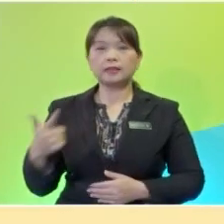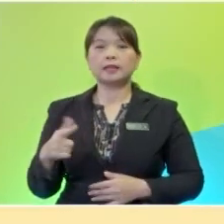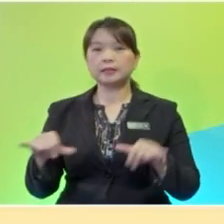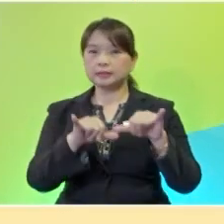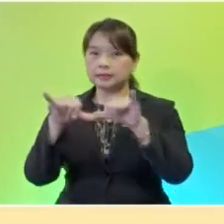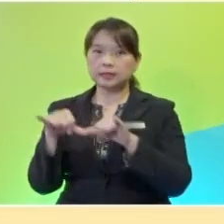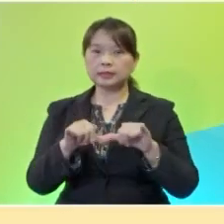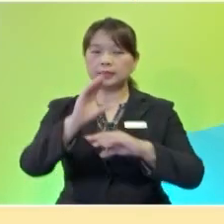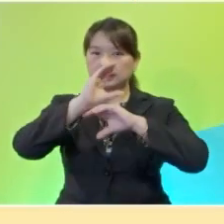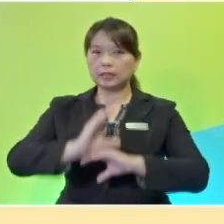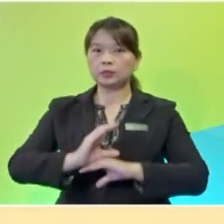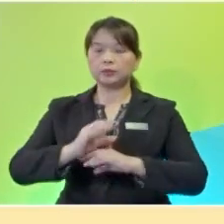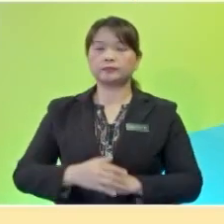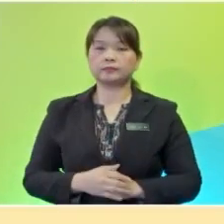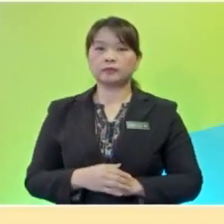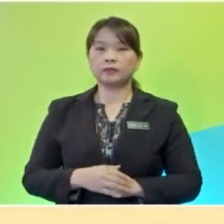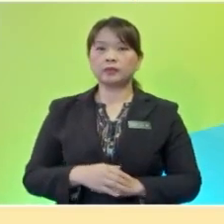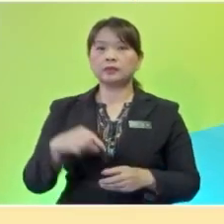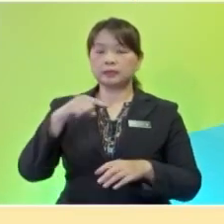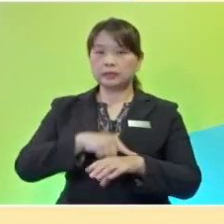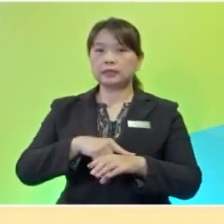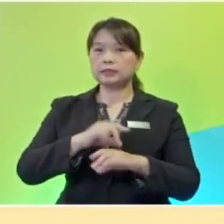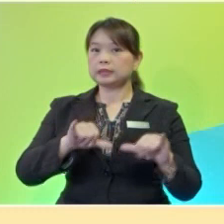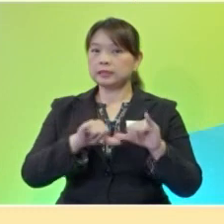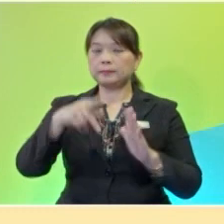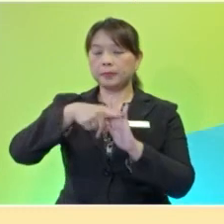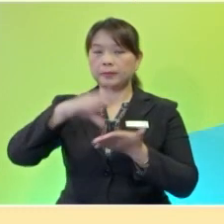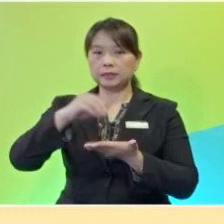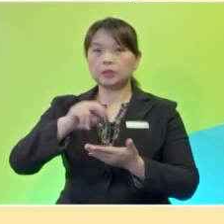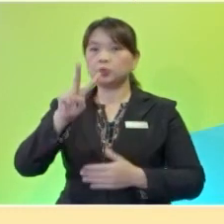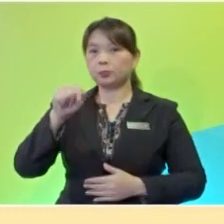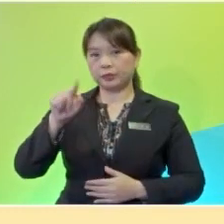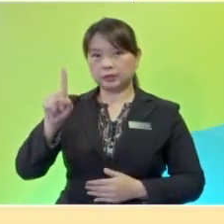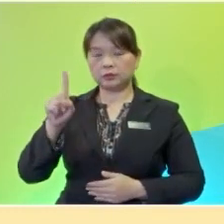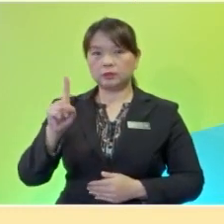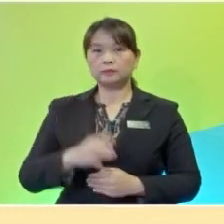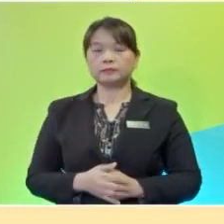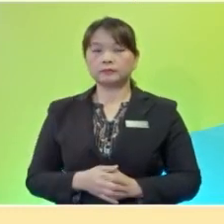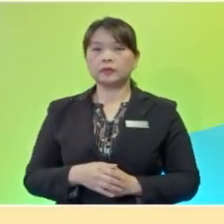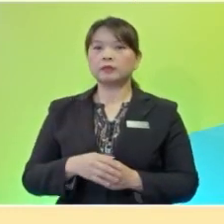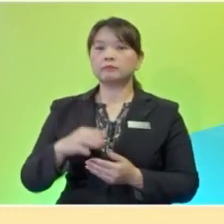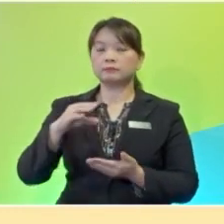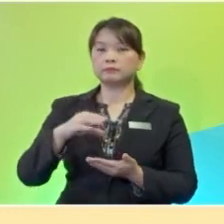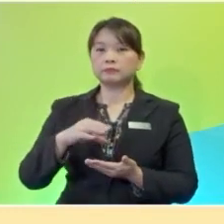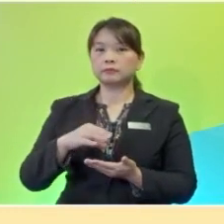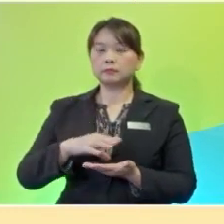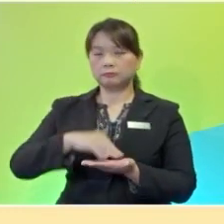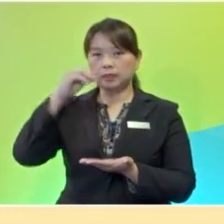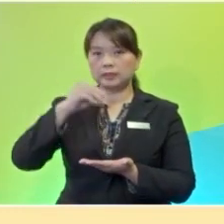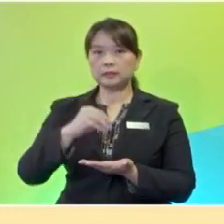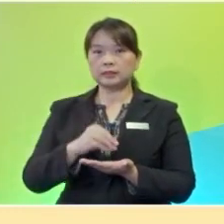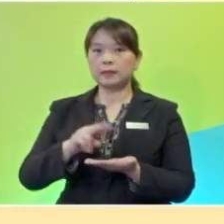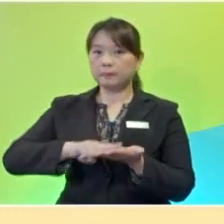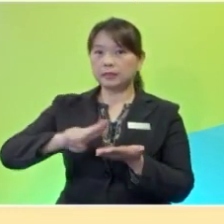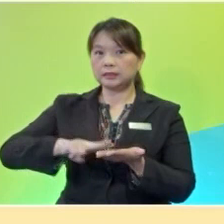个学习标准的话呢， 2.1.1 阅读现代文，能在理解的基础上展开